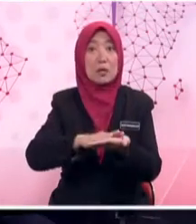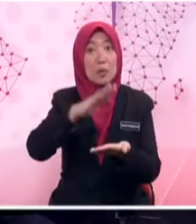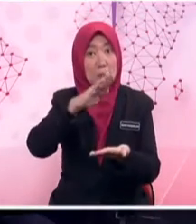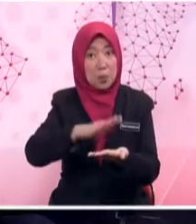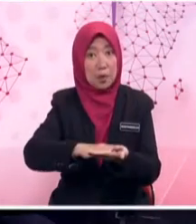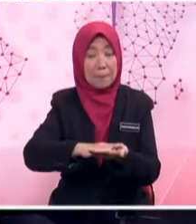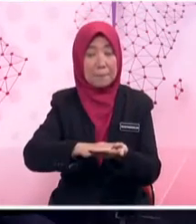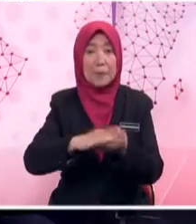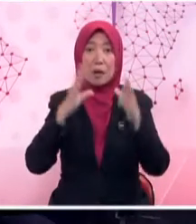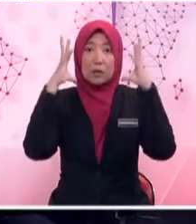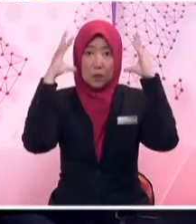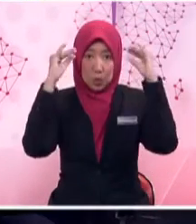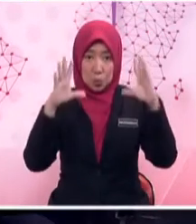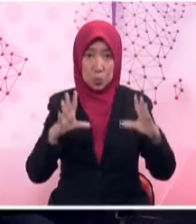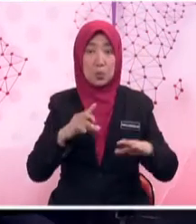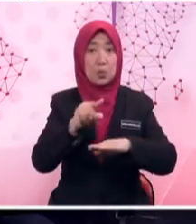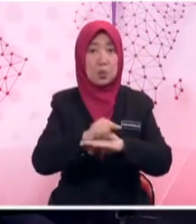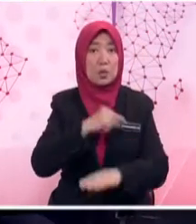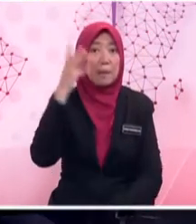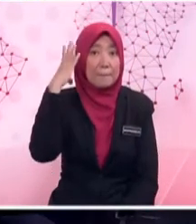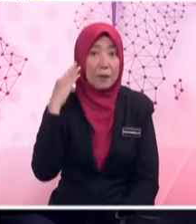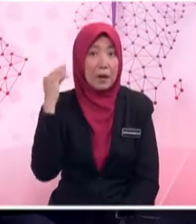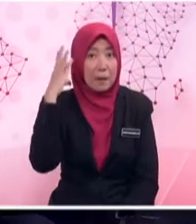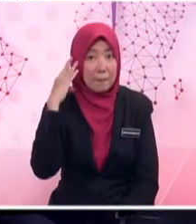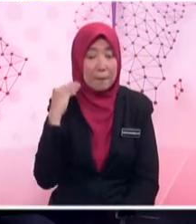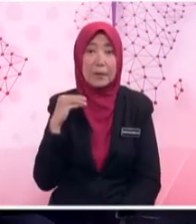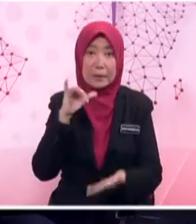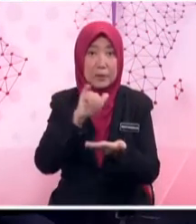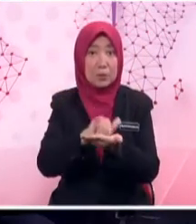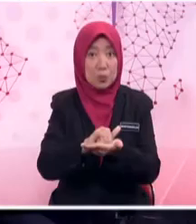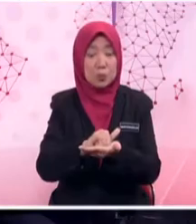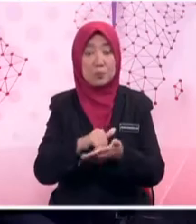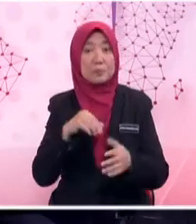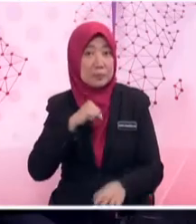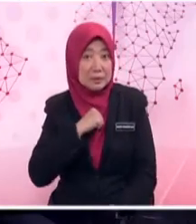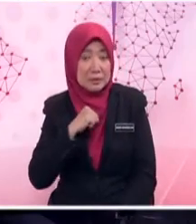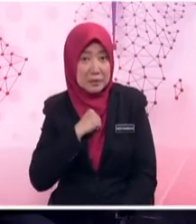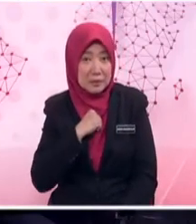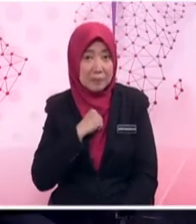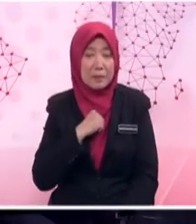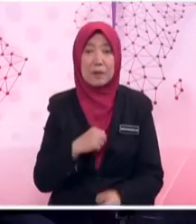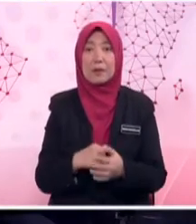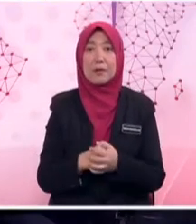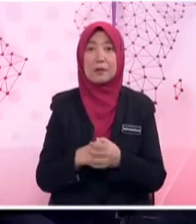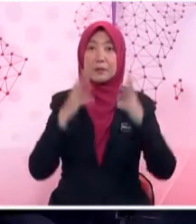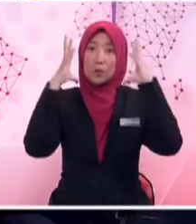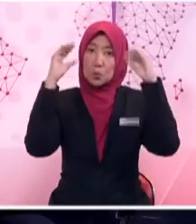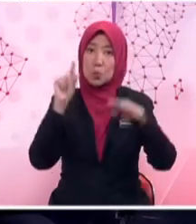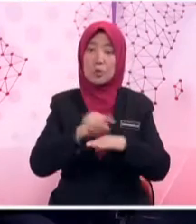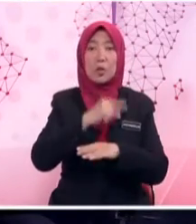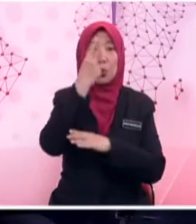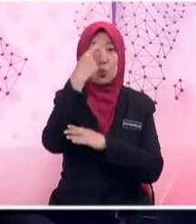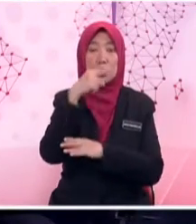pengalaman cikgu sendiri, ya. Maksudnya cikgu dah ada pengalaman berkebun, yeah. Dan cikgu gunakan pengalaman tersebut untuk